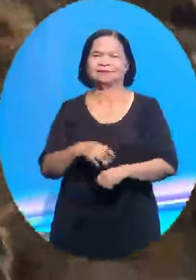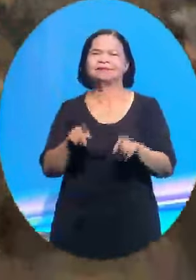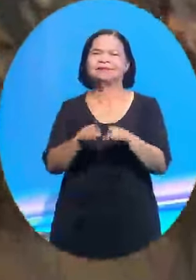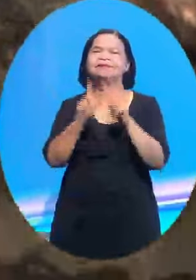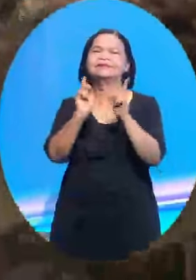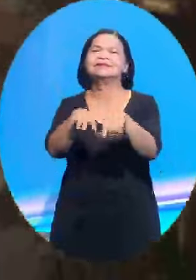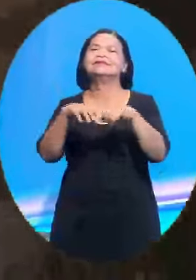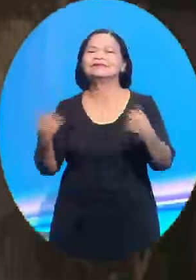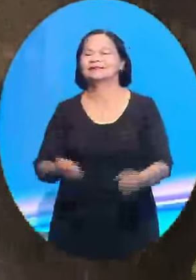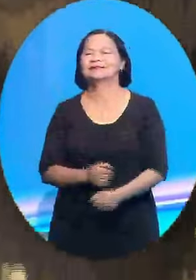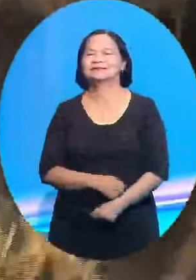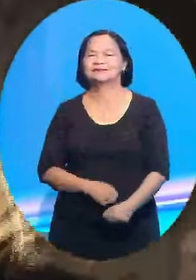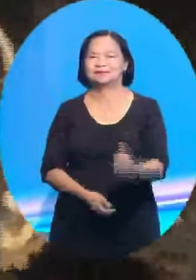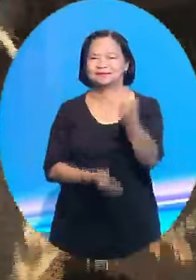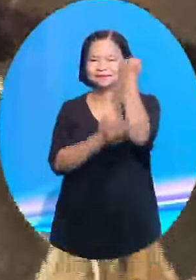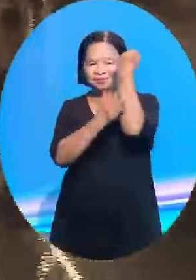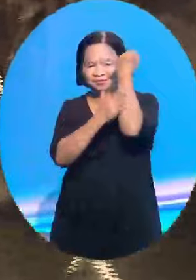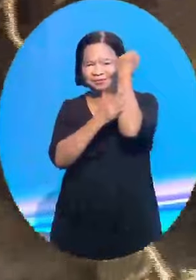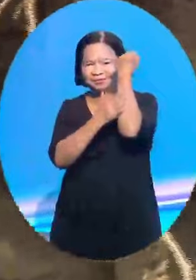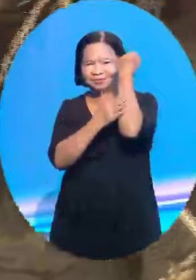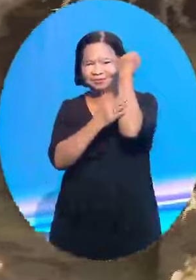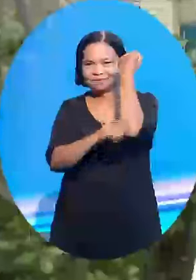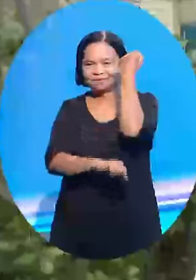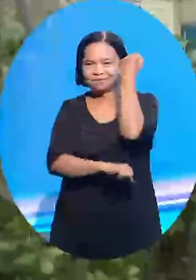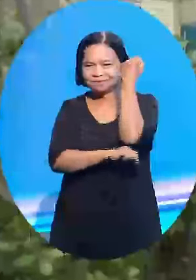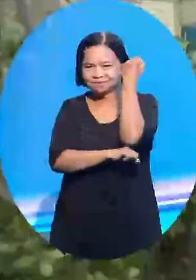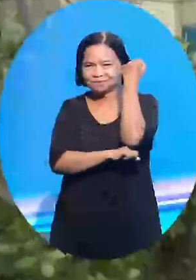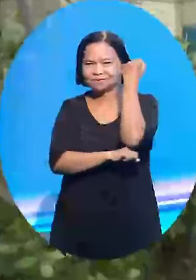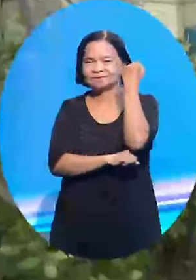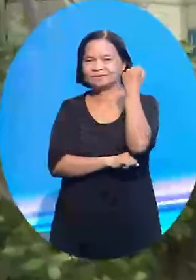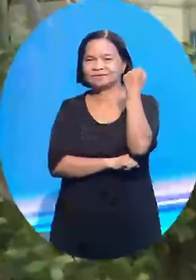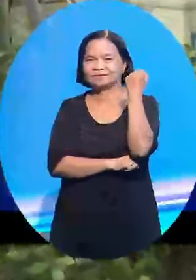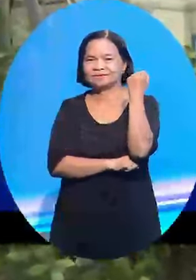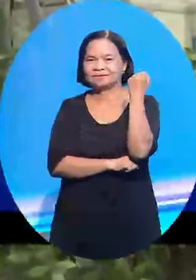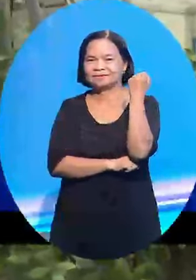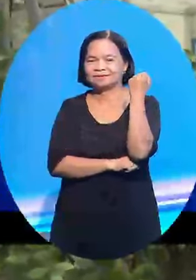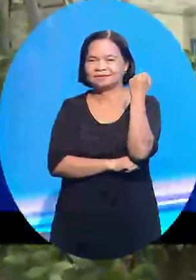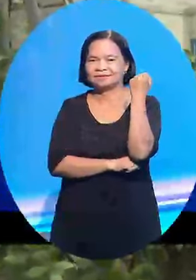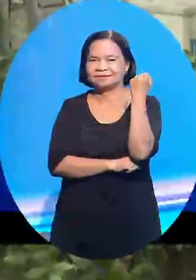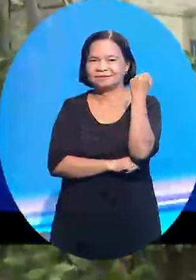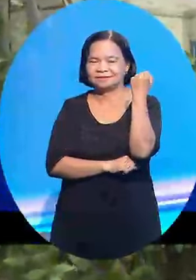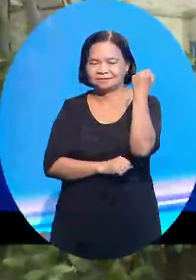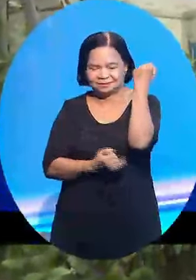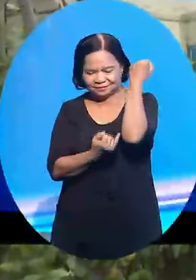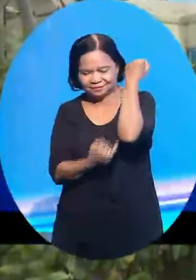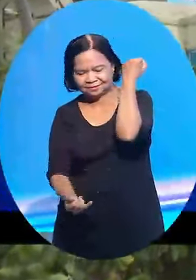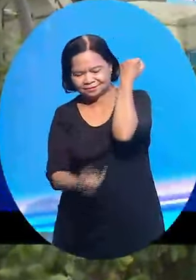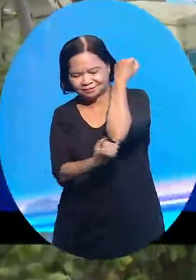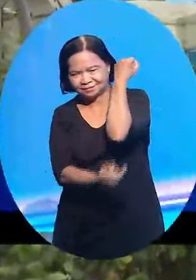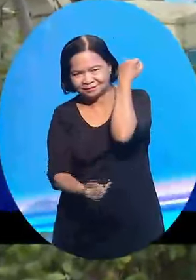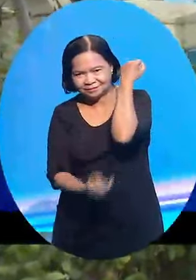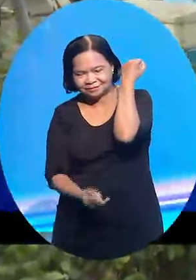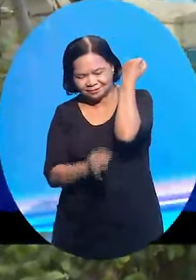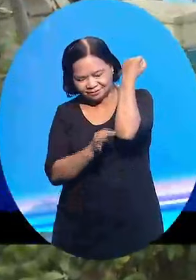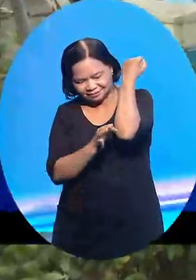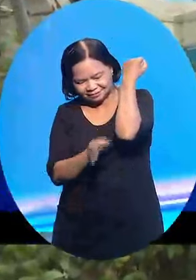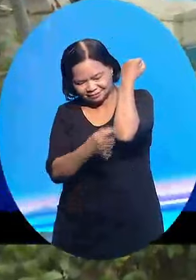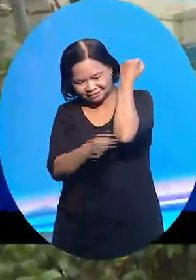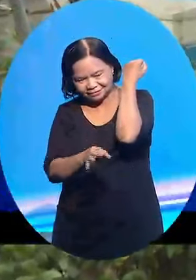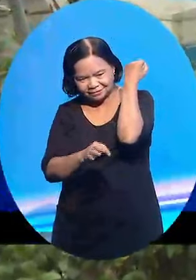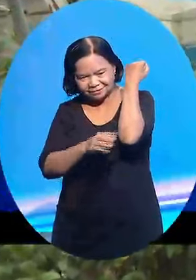Ở trên thân cây thì đã có sự xăm thân cũng như là ở quanh rễ là có những cái vết xăm, vết mục rất